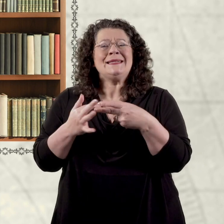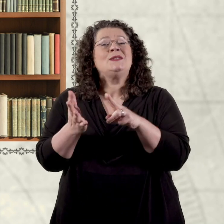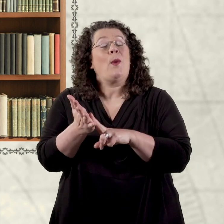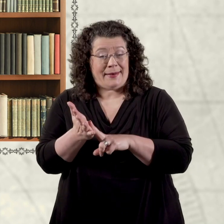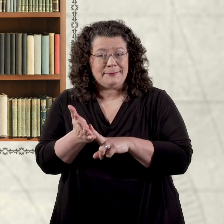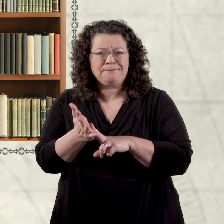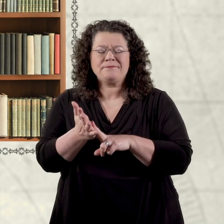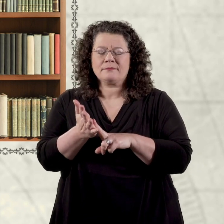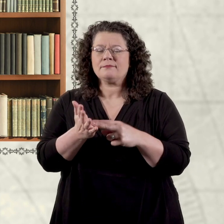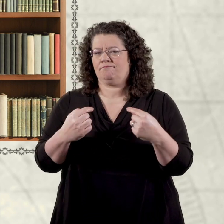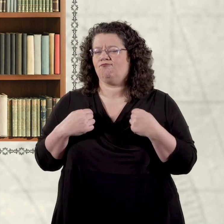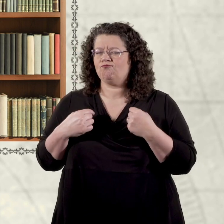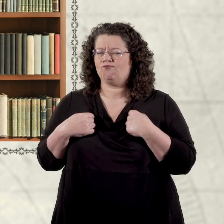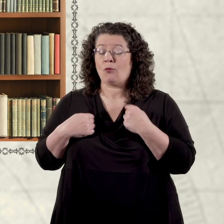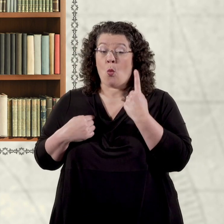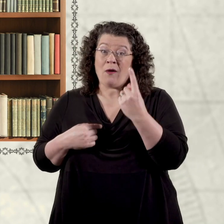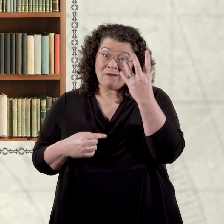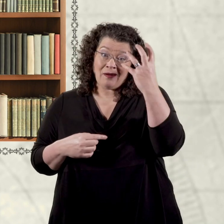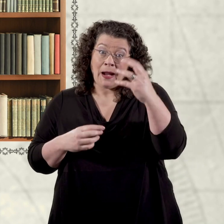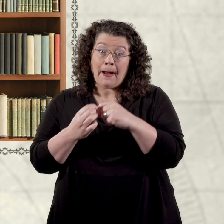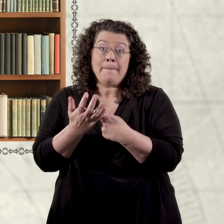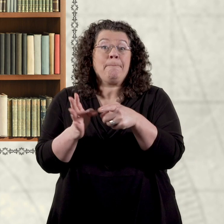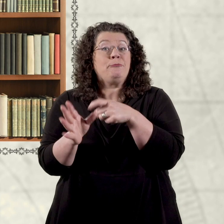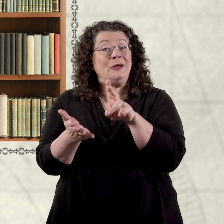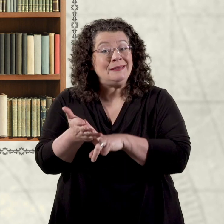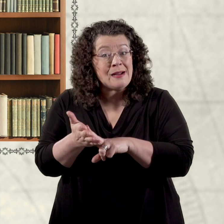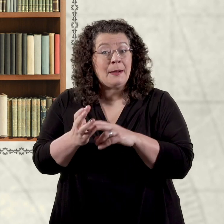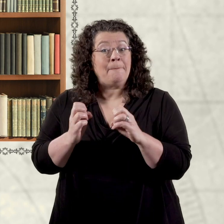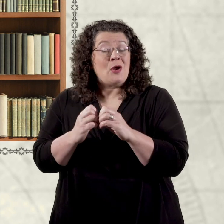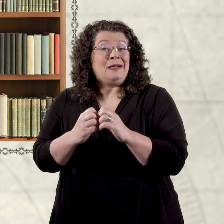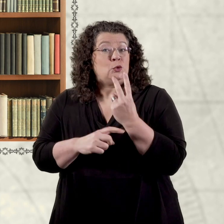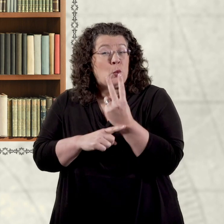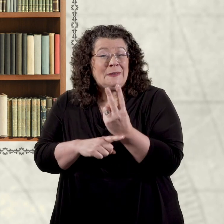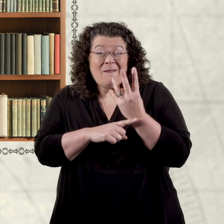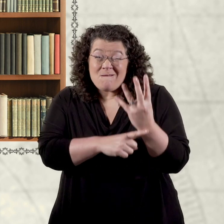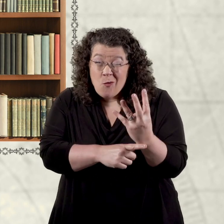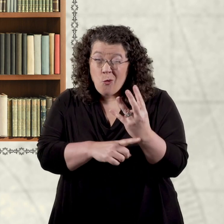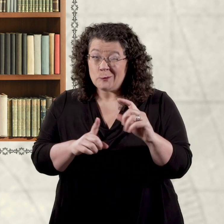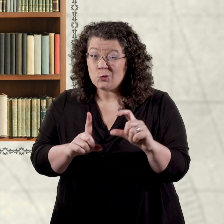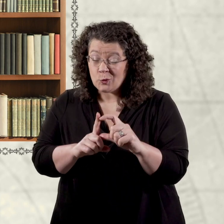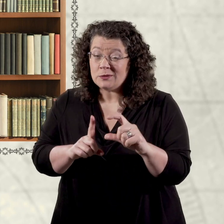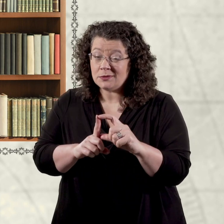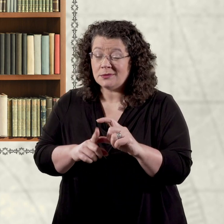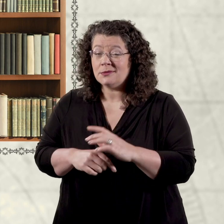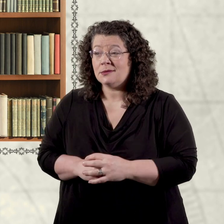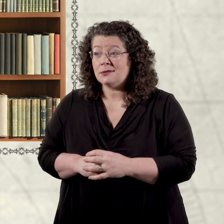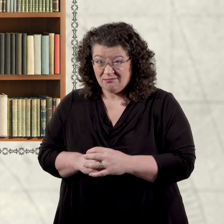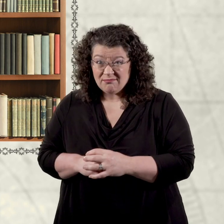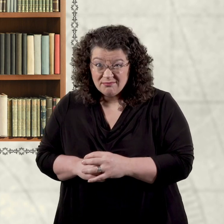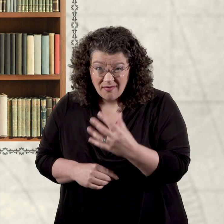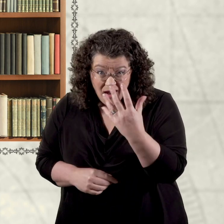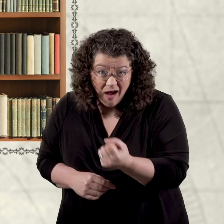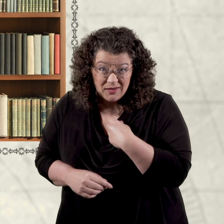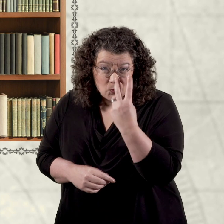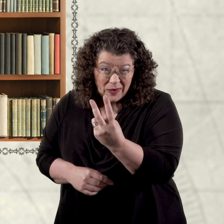24 merch y brenin Brychan Brycheiniog. Oedd gen I 23 chwaer. Go